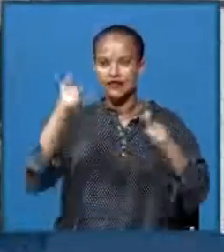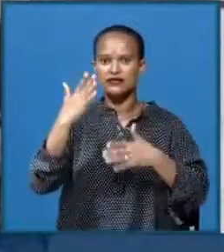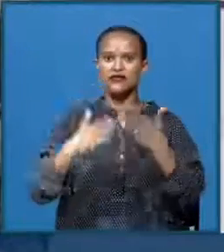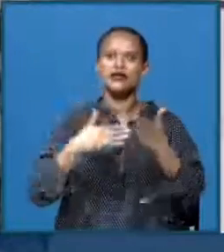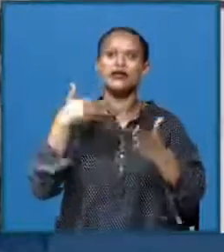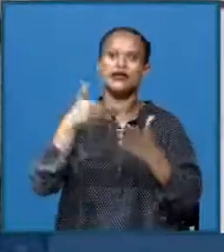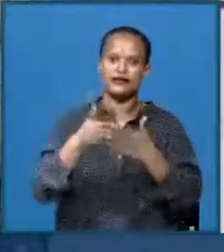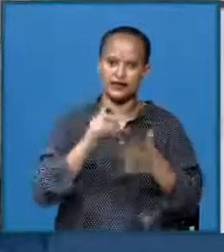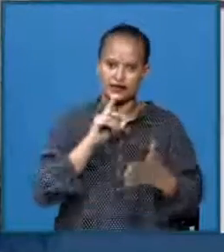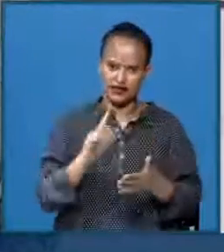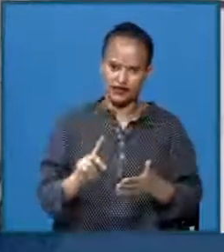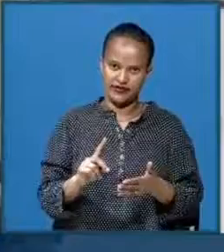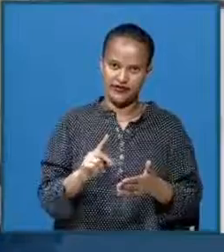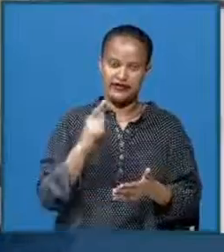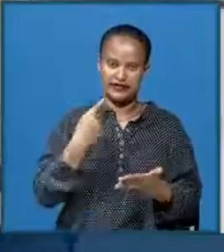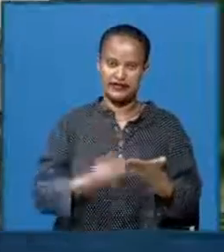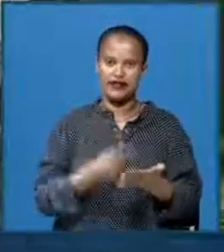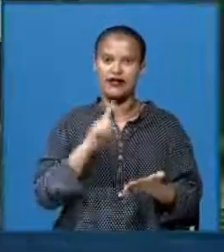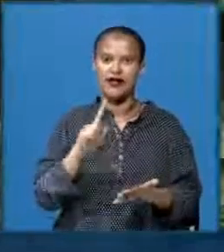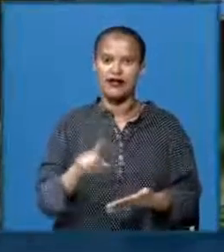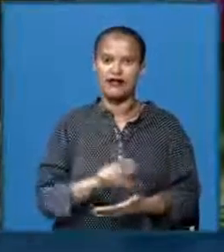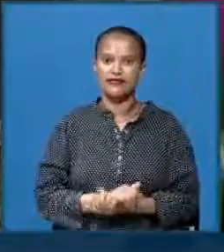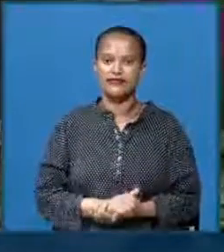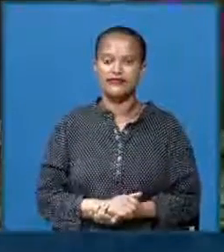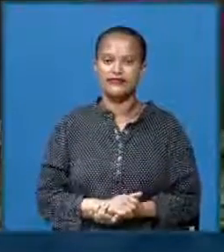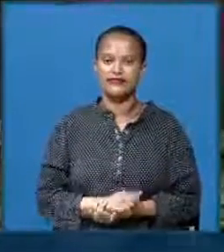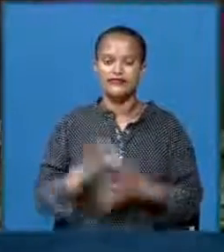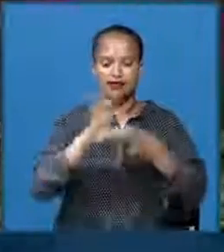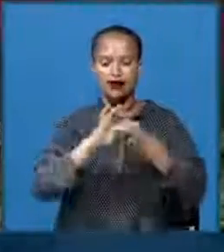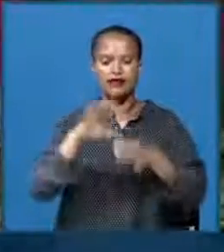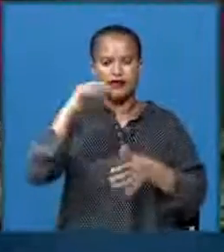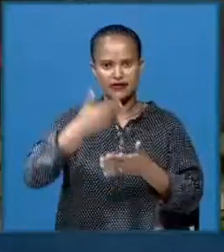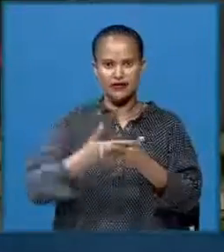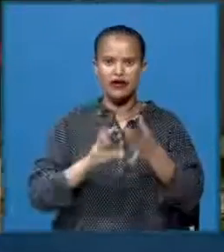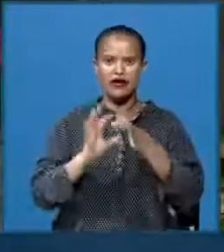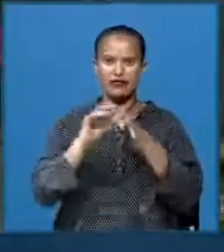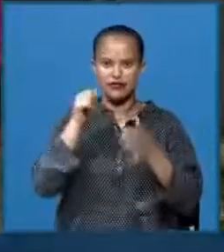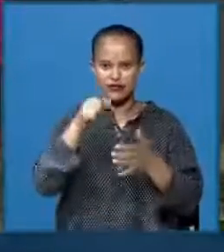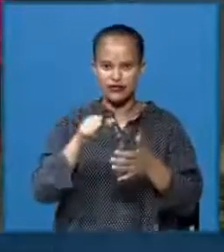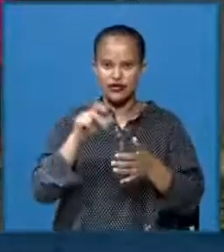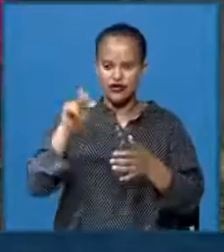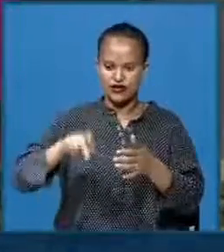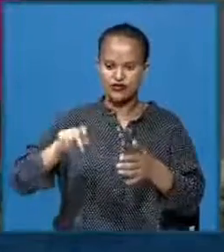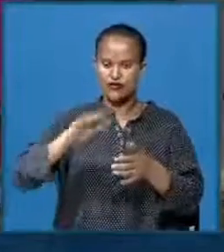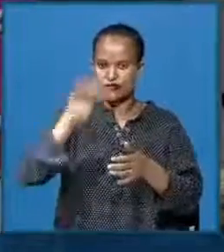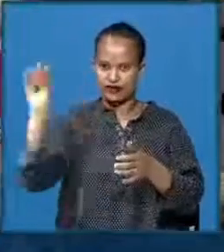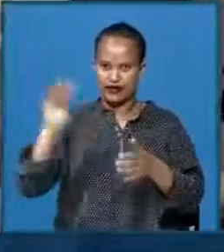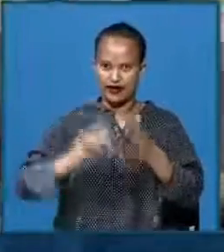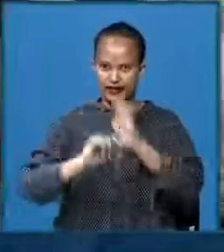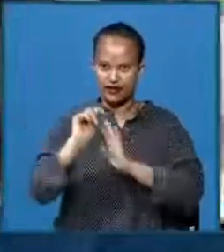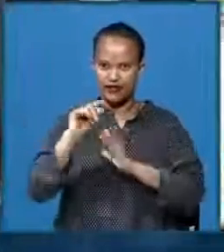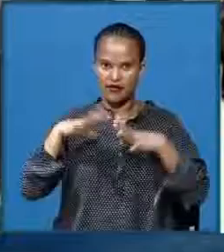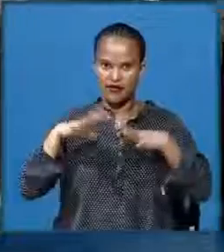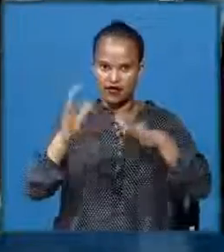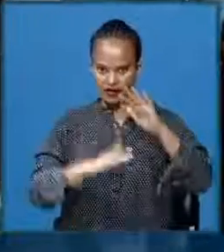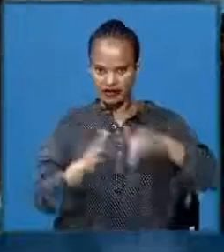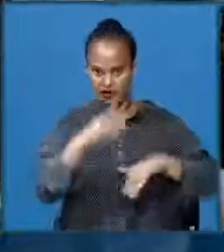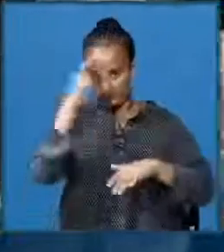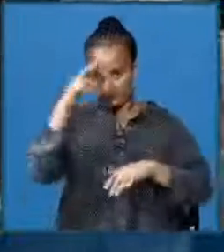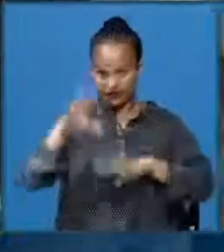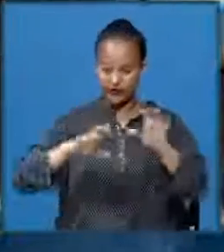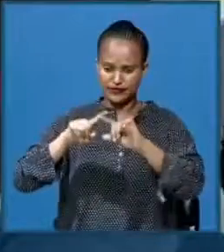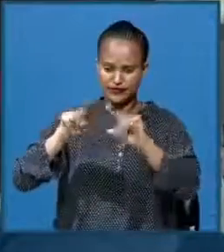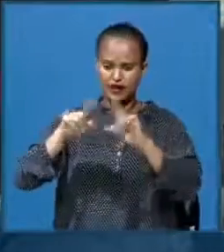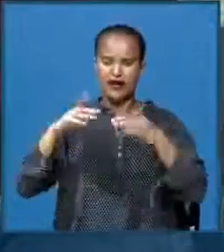ደረጃ ክነብፅሖ ኢና እርግፀኛታት ኢና። ማሕበር ደቂ ኣንስትዮ ዞባ ደቡብ ምብራቅ ትግራይ በዓል ኣሸንዳ ምክንያት ብምግባር ምስ